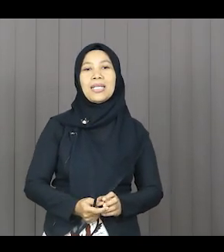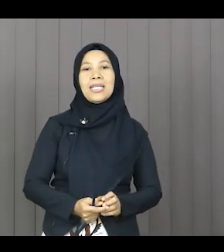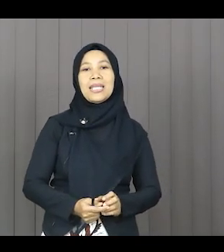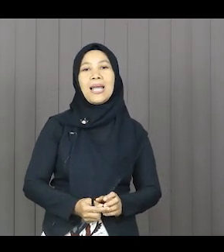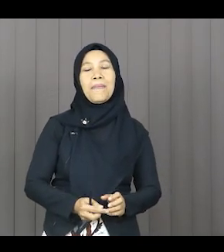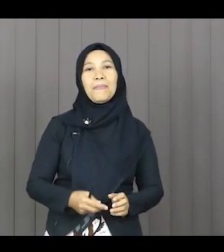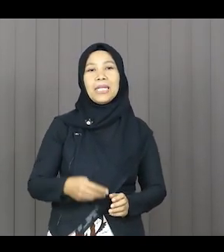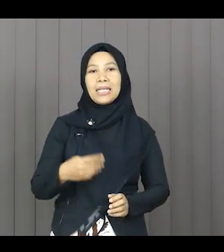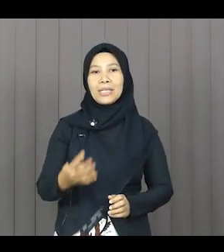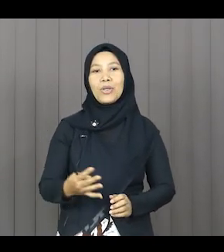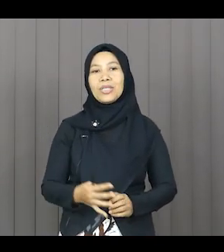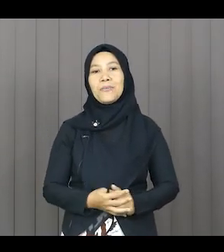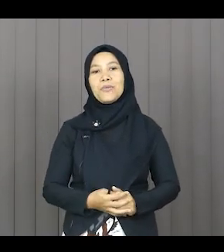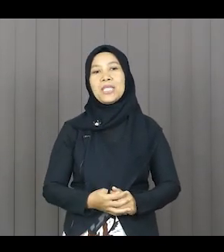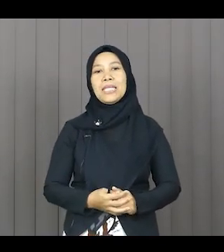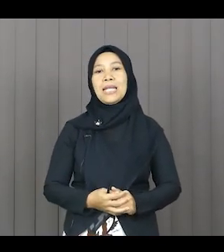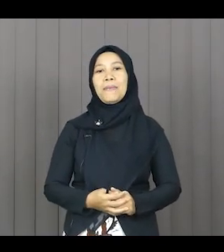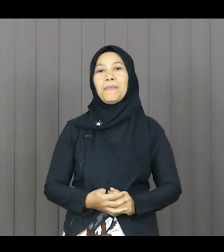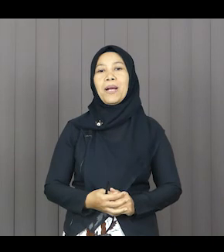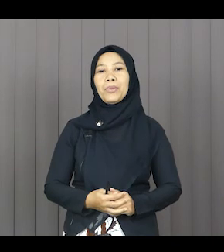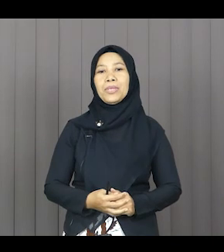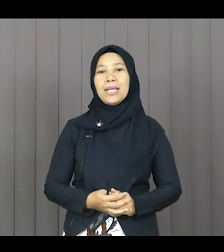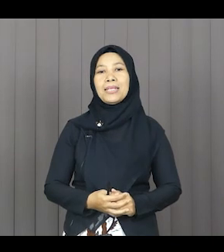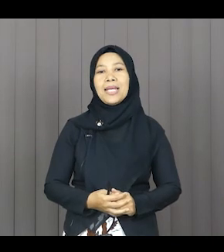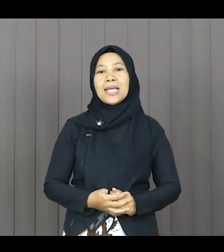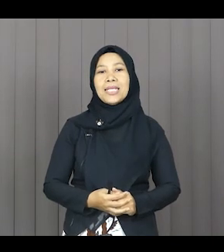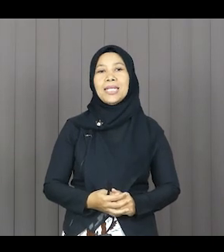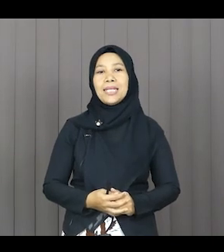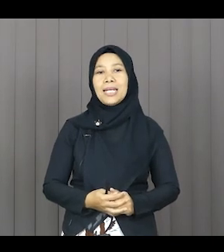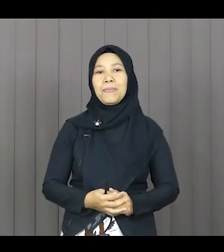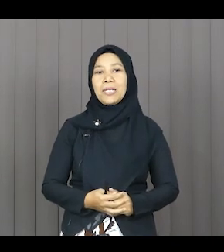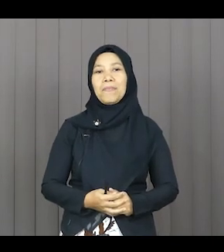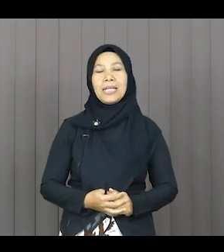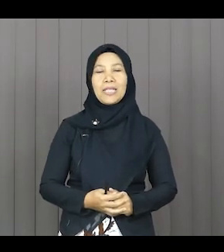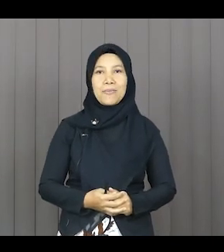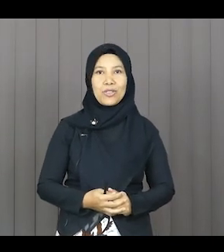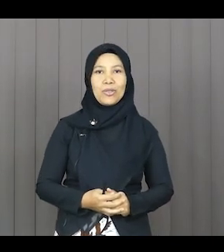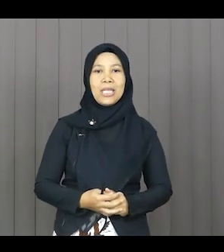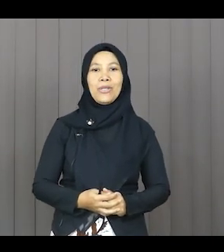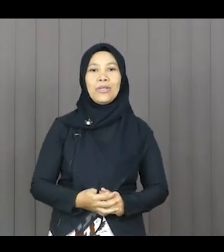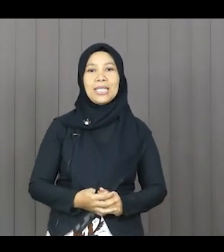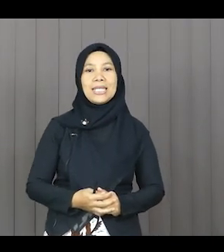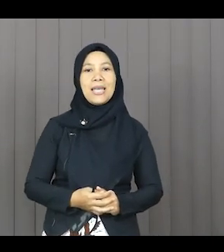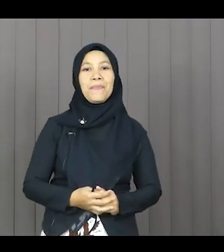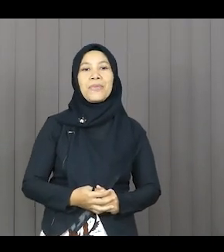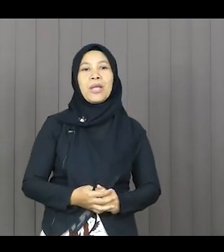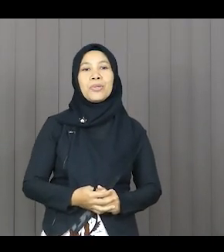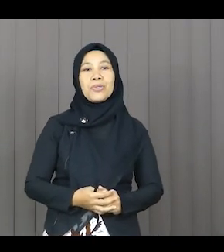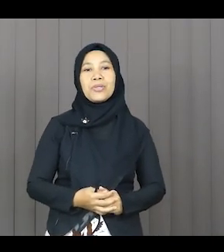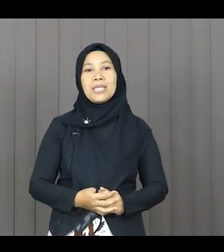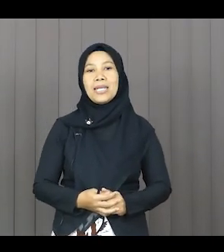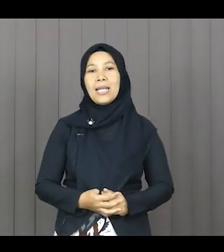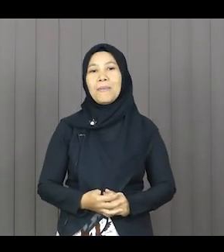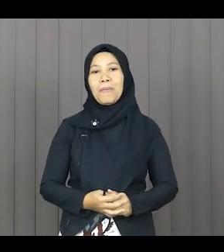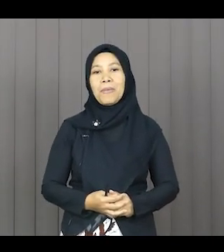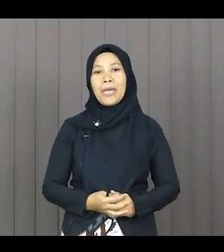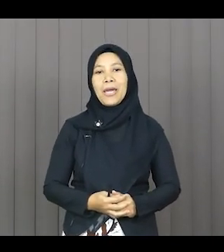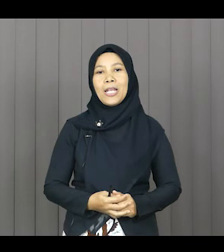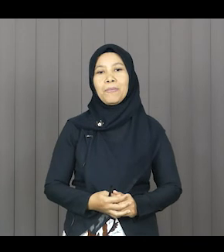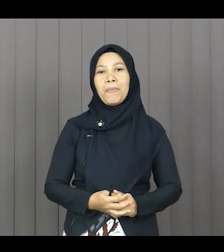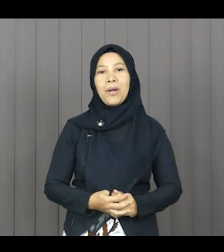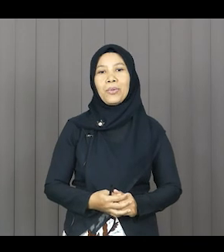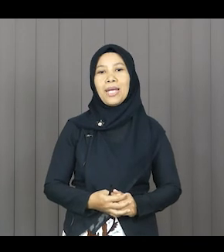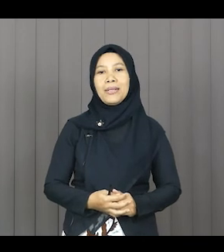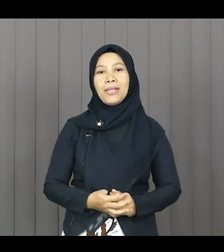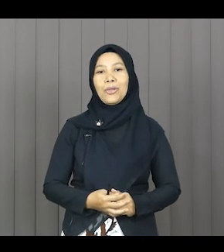luar negeri telah memberikan kontribusi terhadap pembangunan di negara berkembang termasuk di Indonesia, khususnya dalam